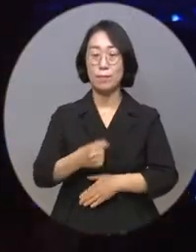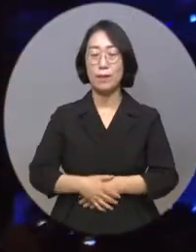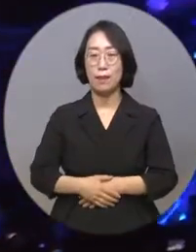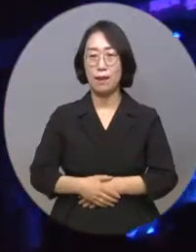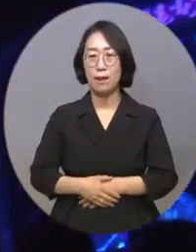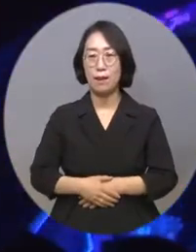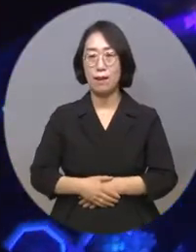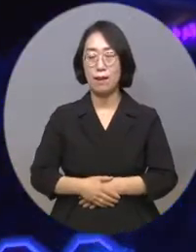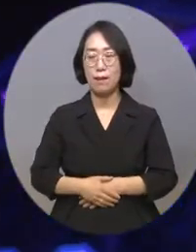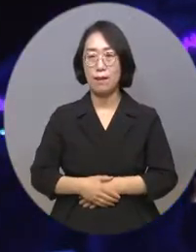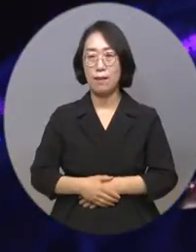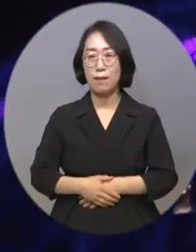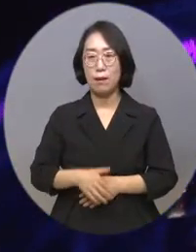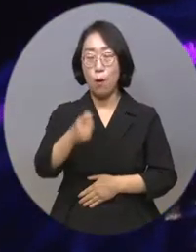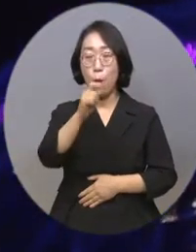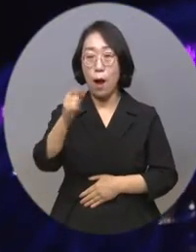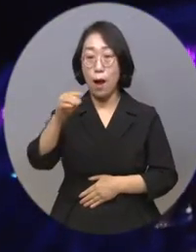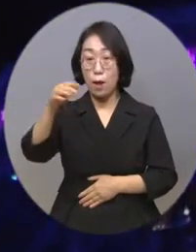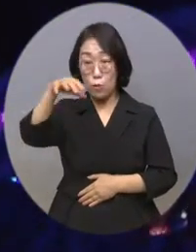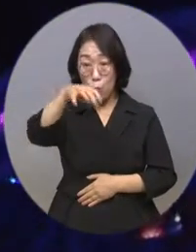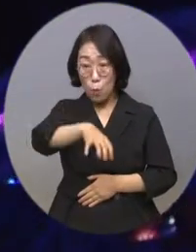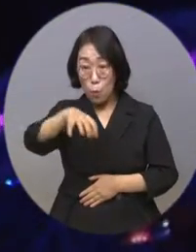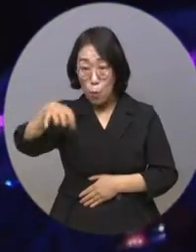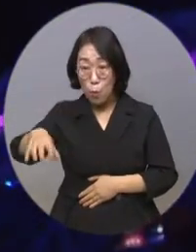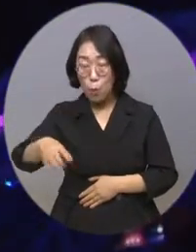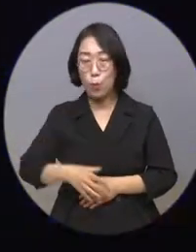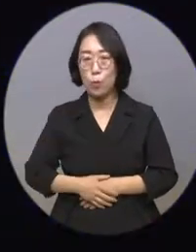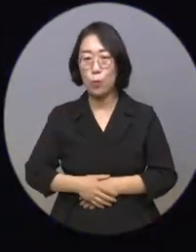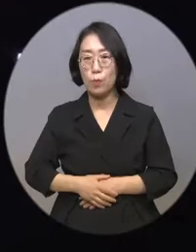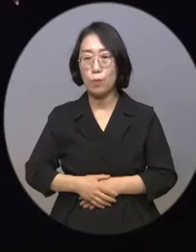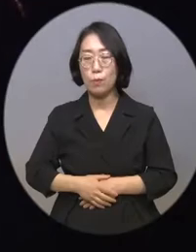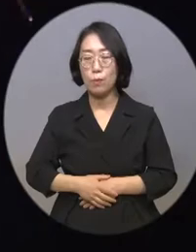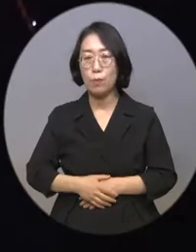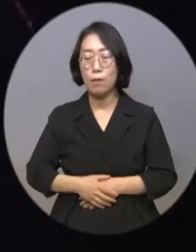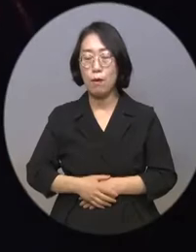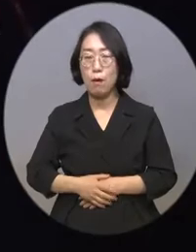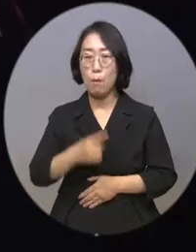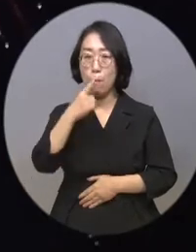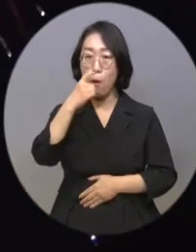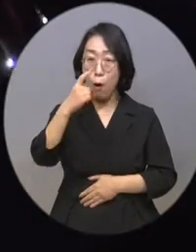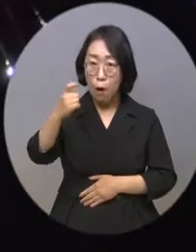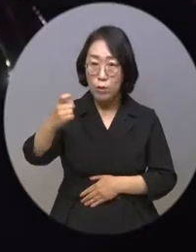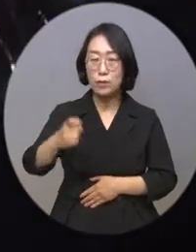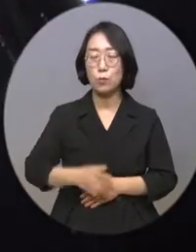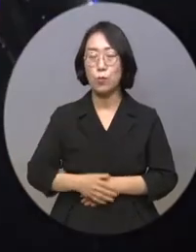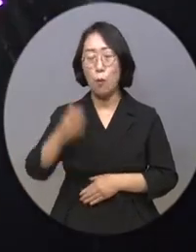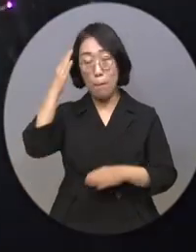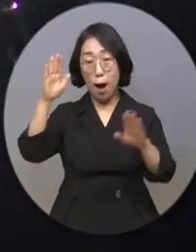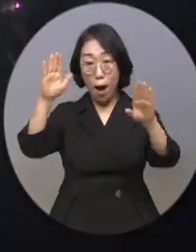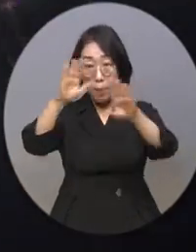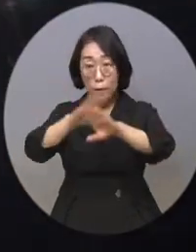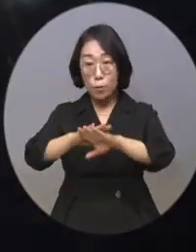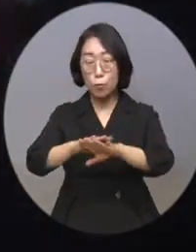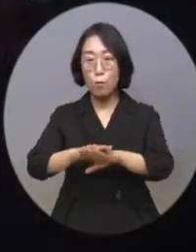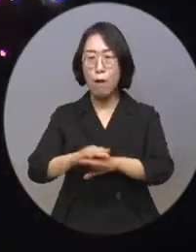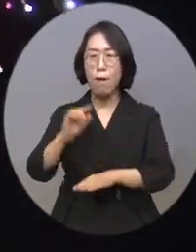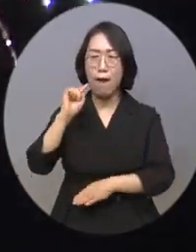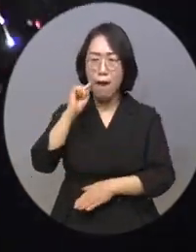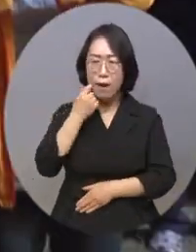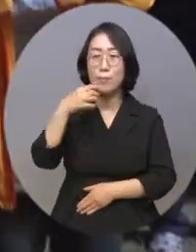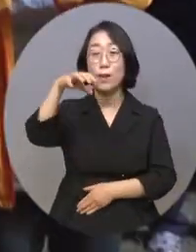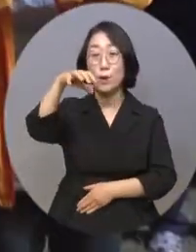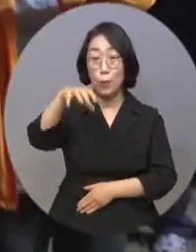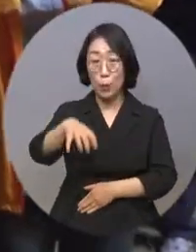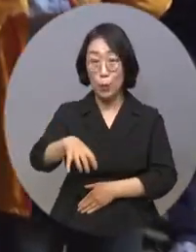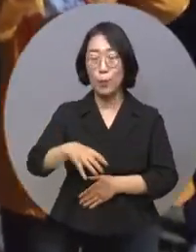주요 행사가 열리는 광한루 일대와 양림단지는 수려한 경관과 불야성이 될 만큼 아름다운